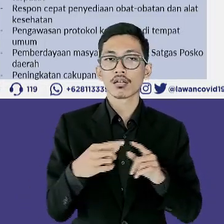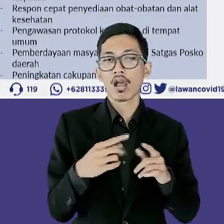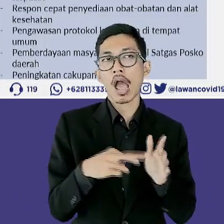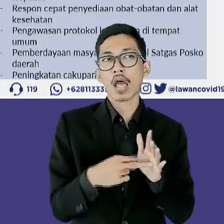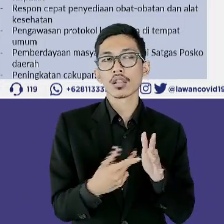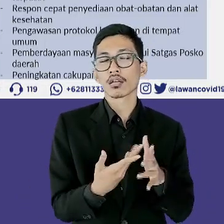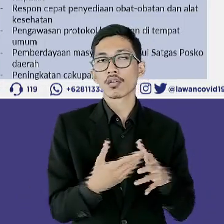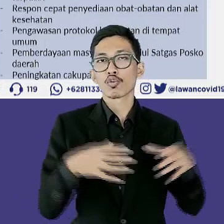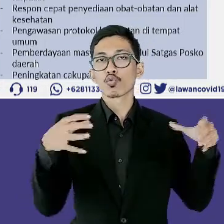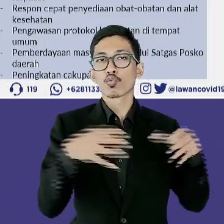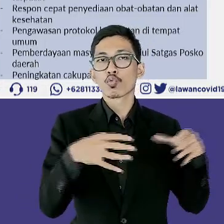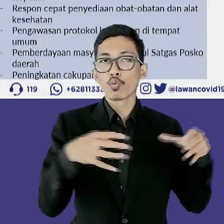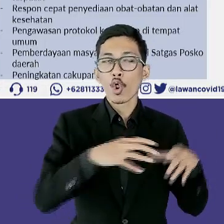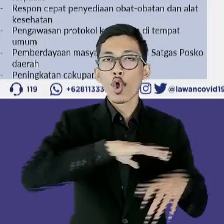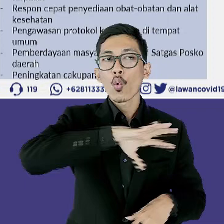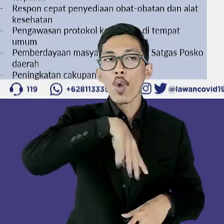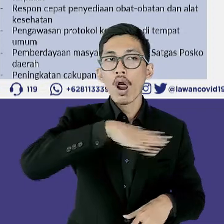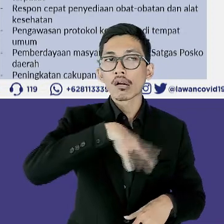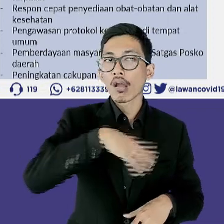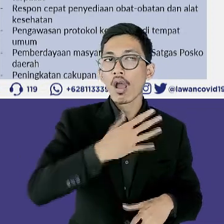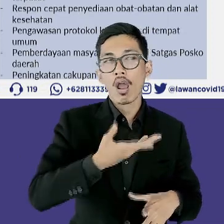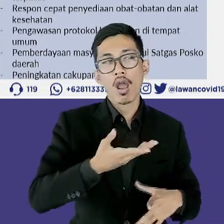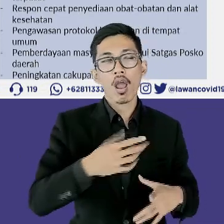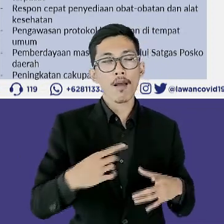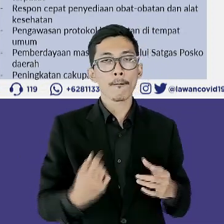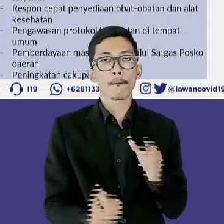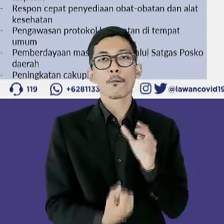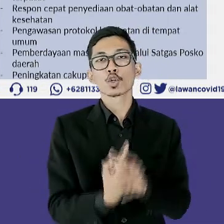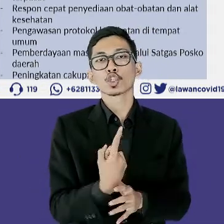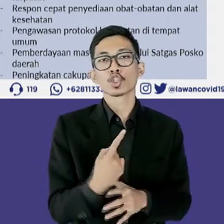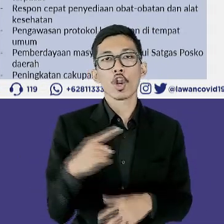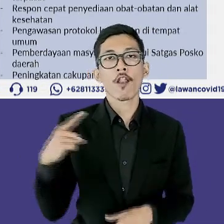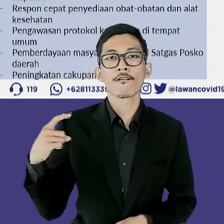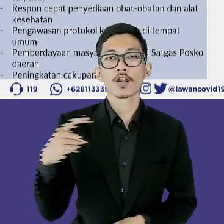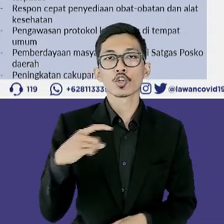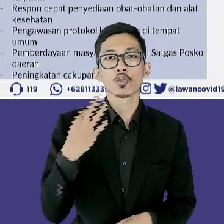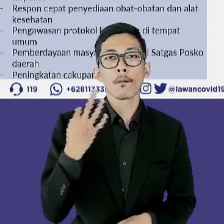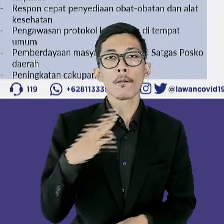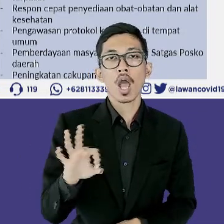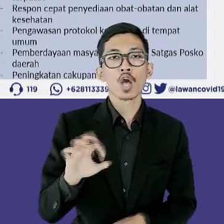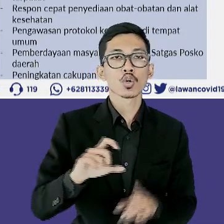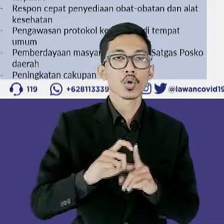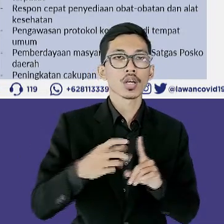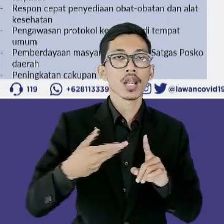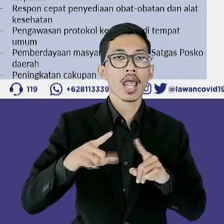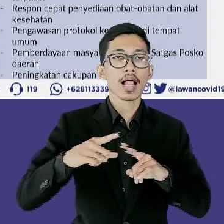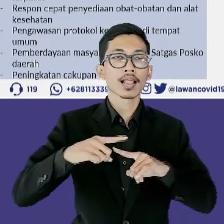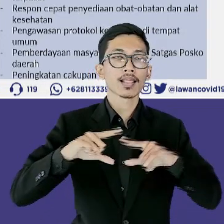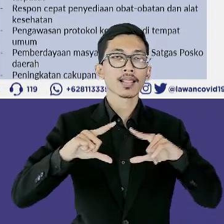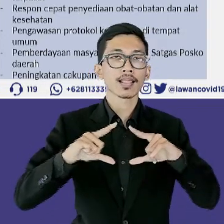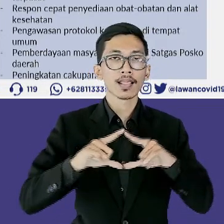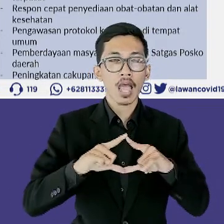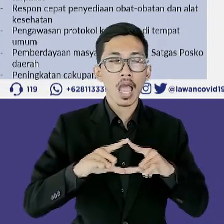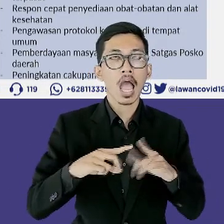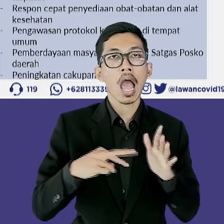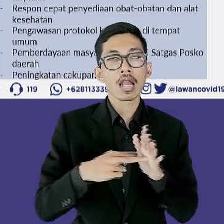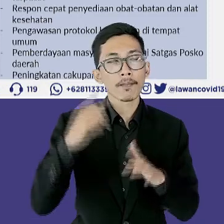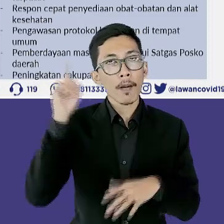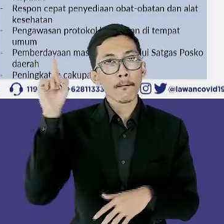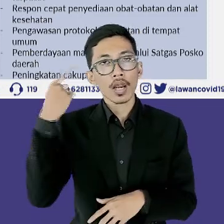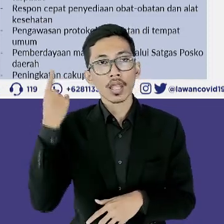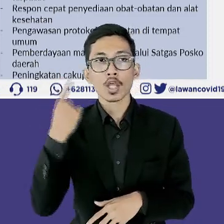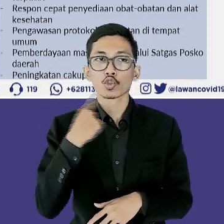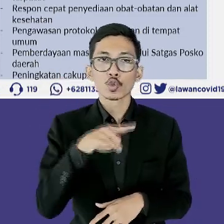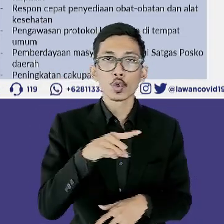varian Delta di tengah masyarakat. Untuk menghadapinya, Indonesia bergerak cepat, menerapkan kebijakan berlapis